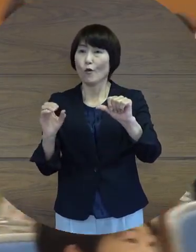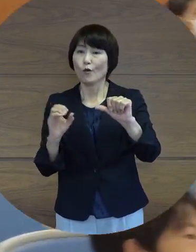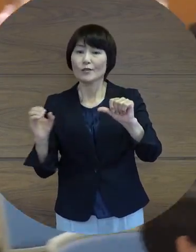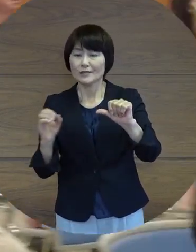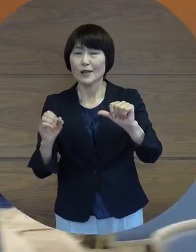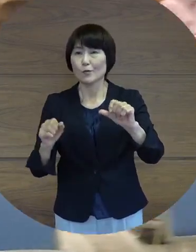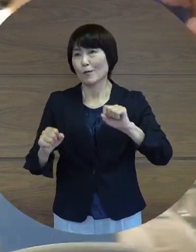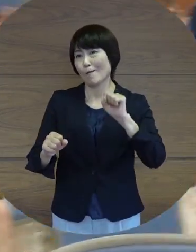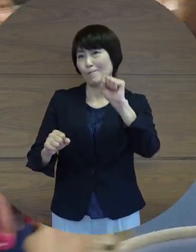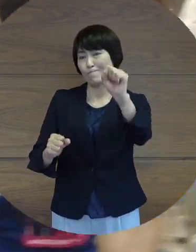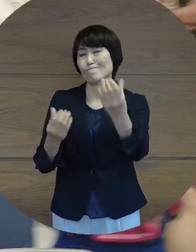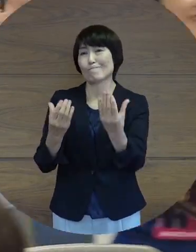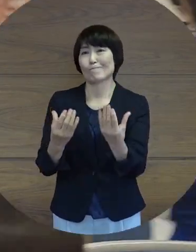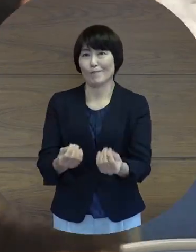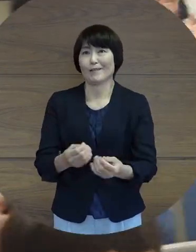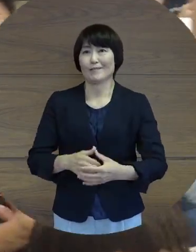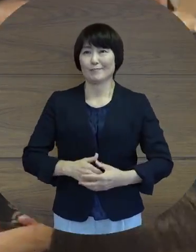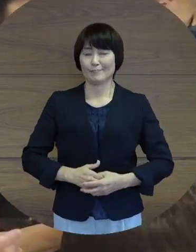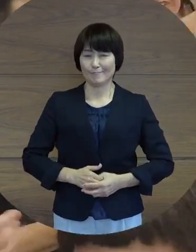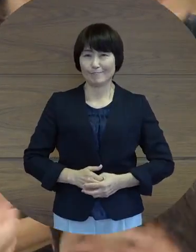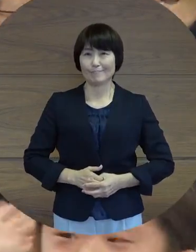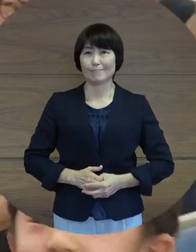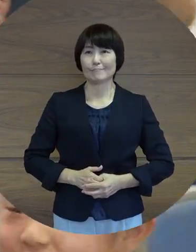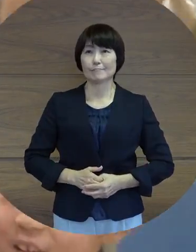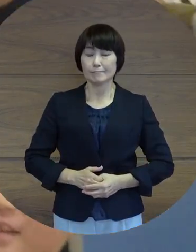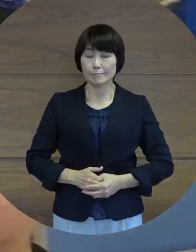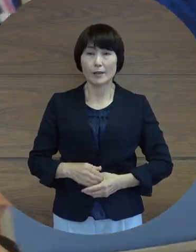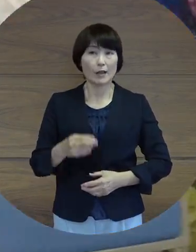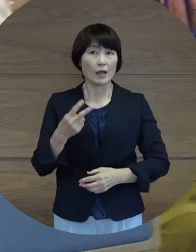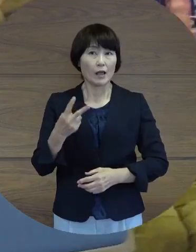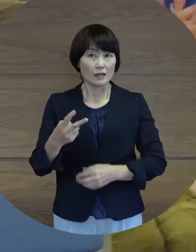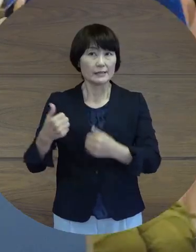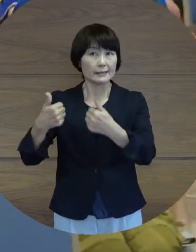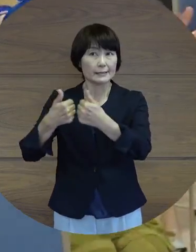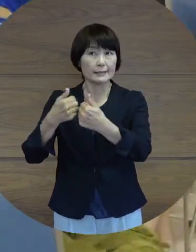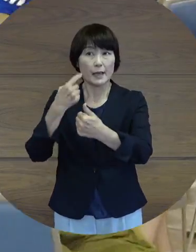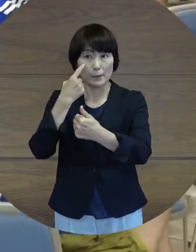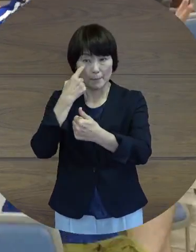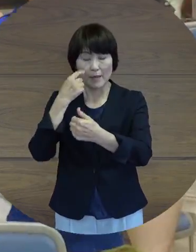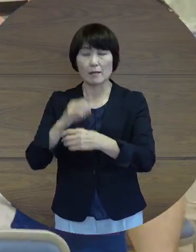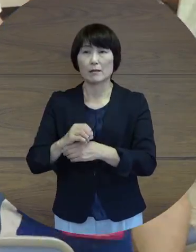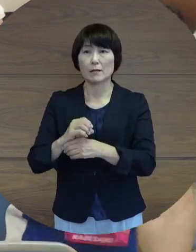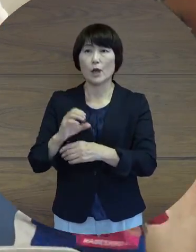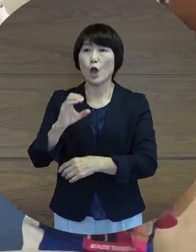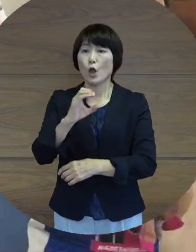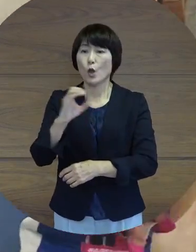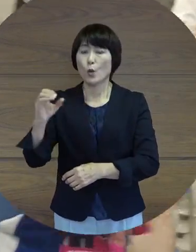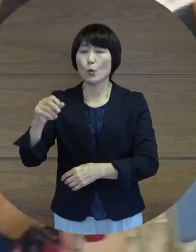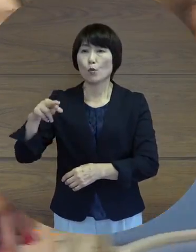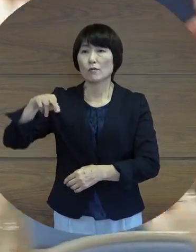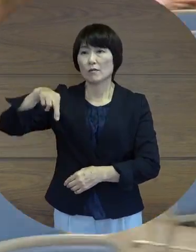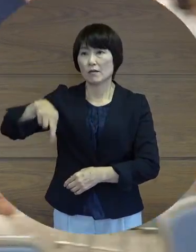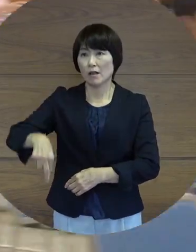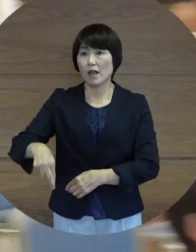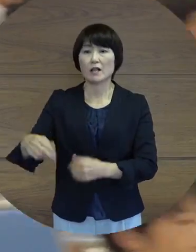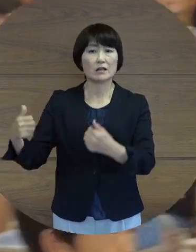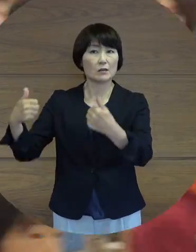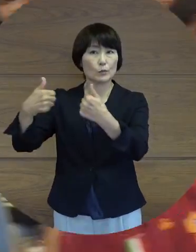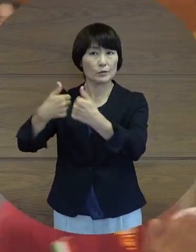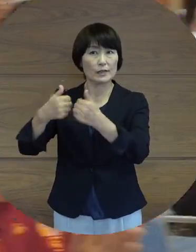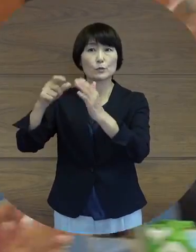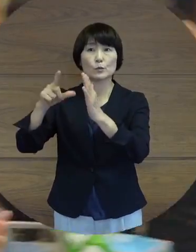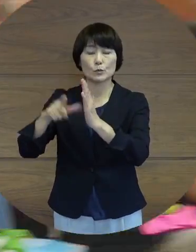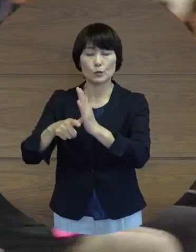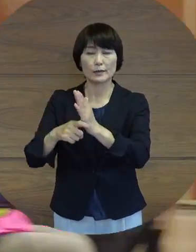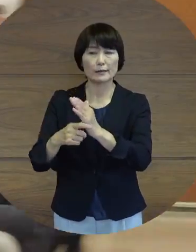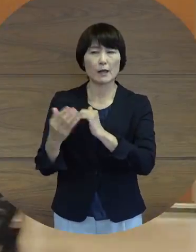めることができました。そして2戦目のコスタリカ戦においては、相手チ